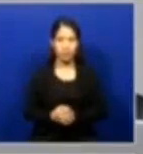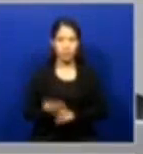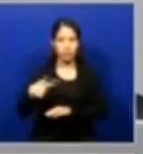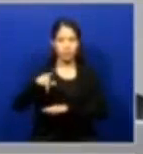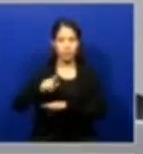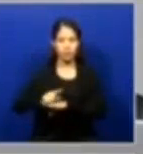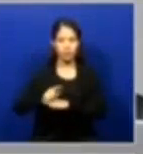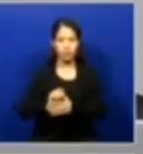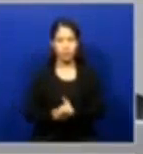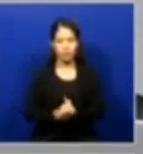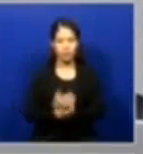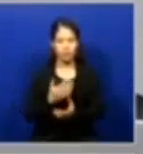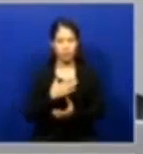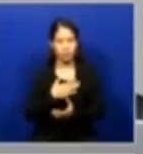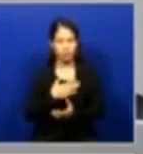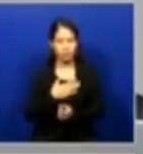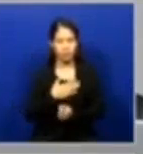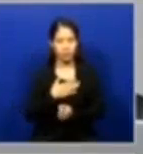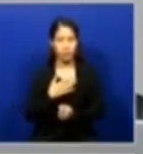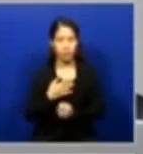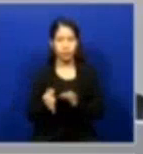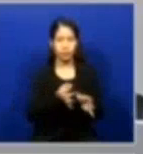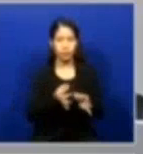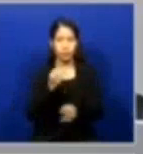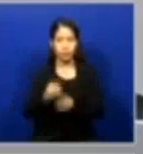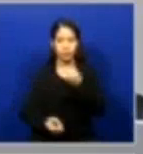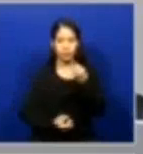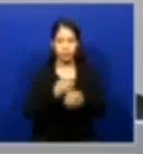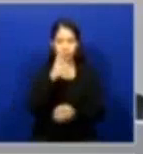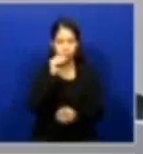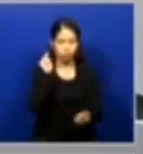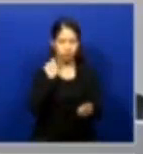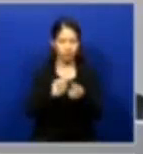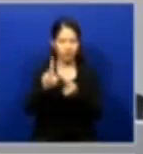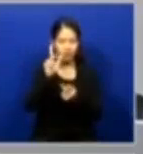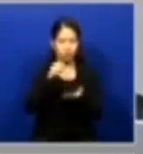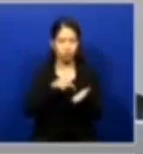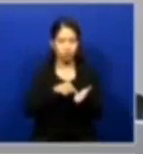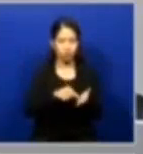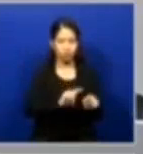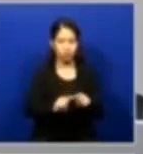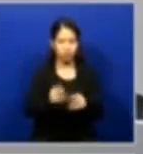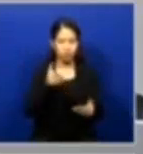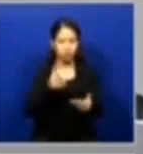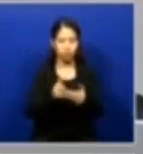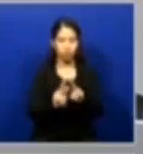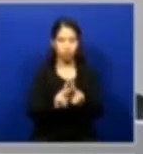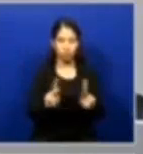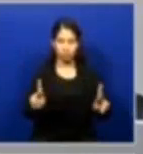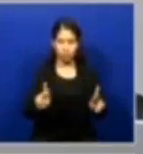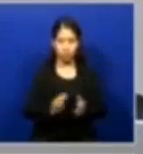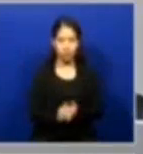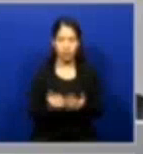ครับผมจะอภิปรายถึงข้อเสนอแนะต่อกรรมาธิการซึ่งสภ